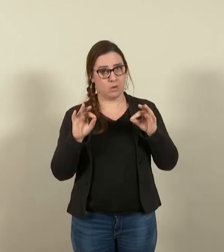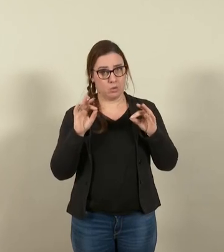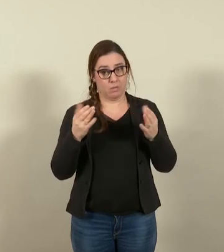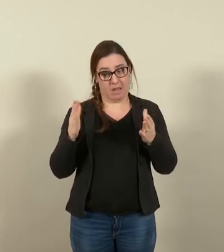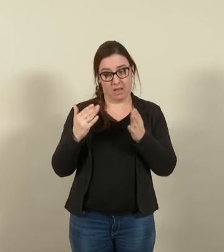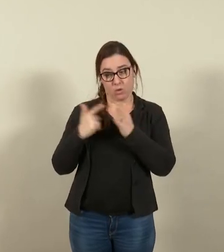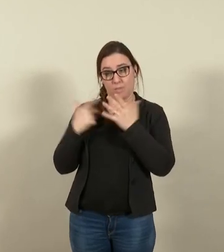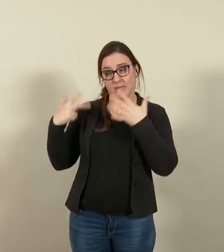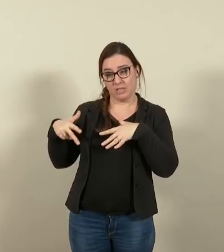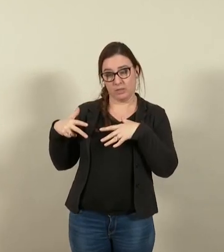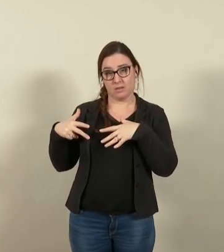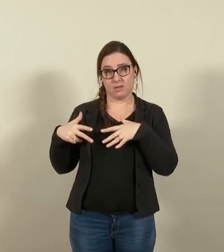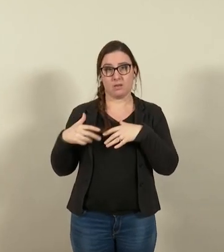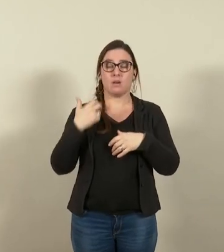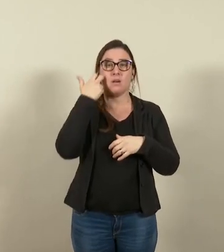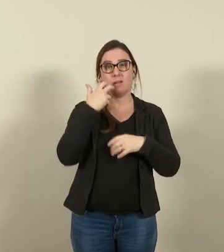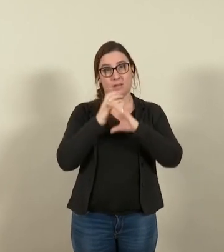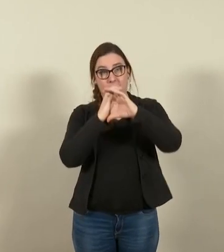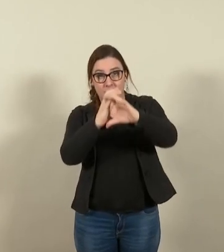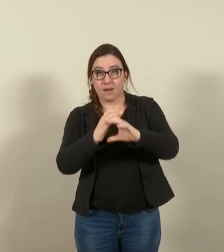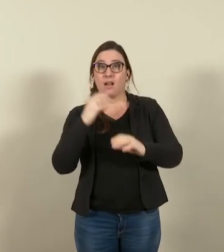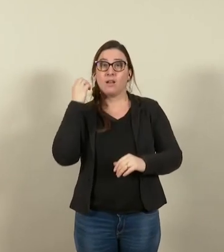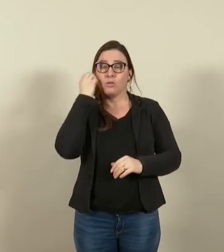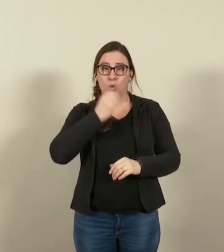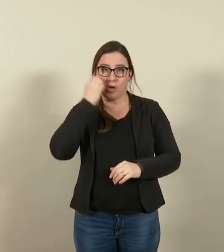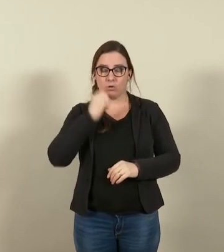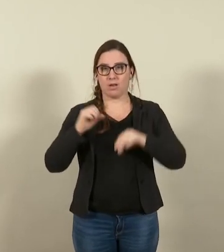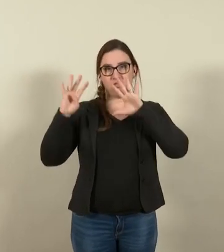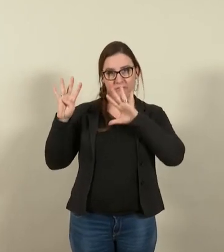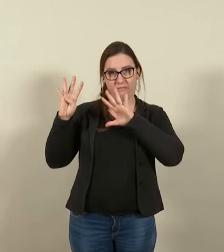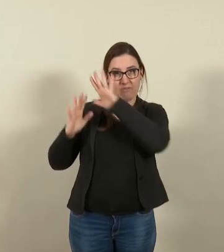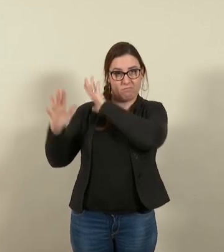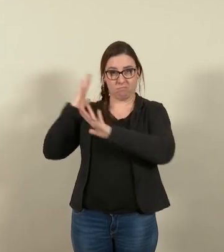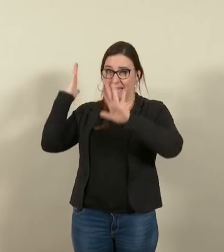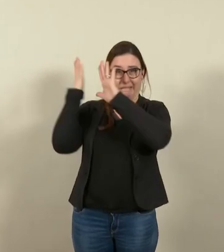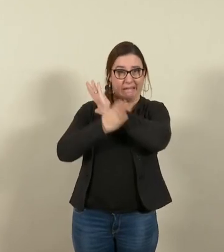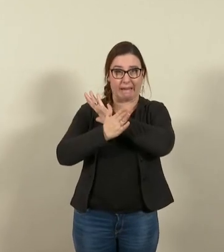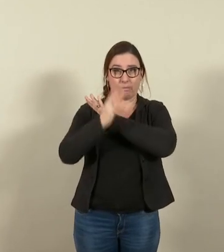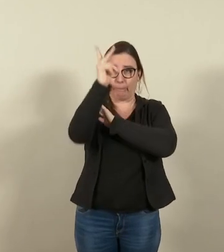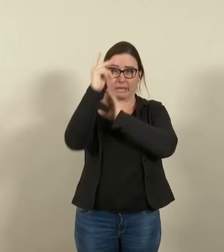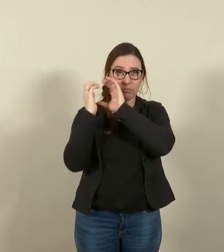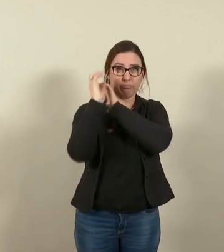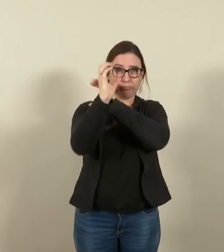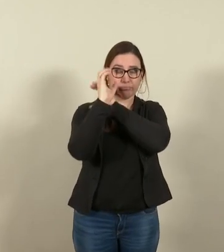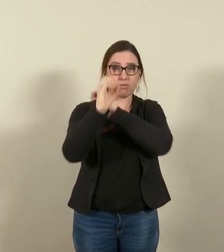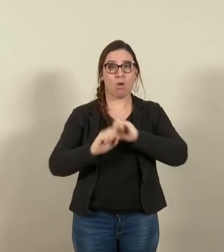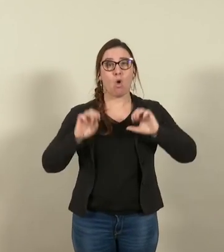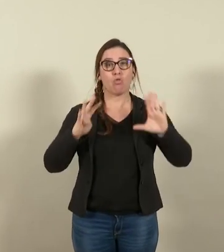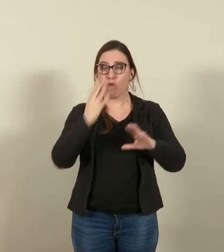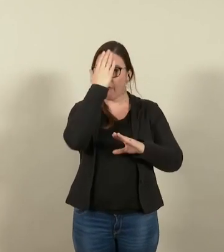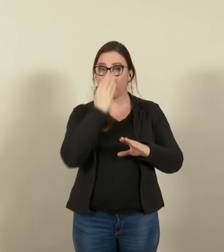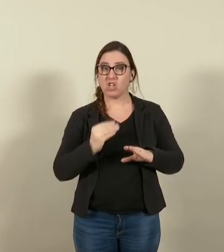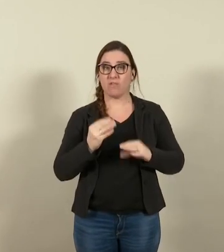2018 la ligne TGV grandenoble Paris comptait donc chaque jour 9 train TGV direct pour Paris et 9U TGV